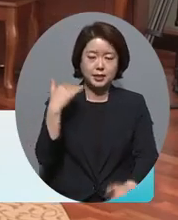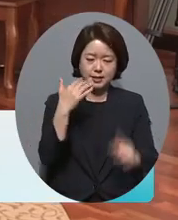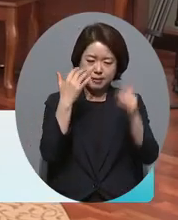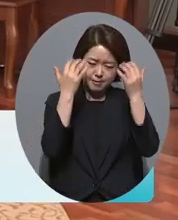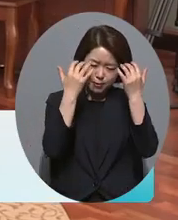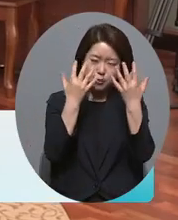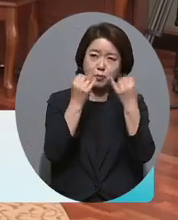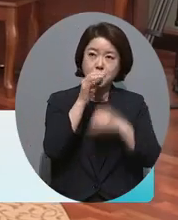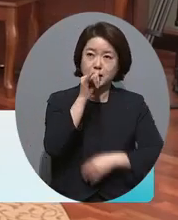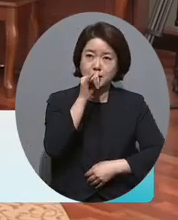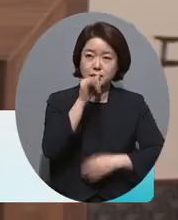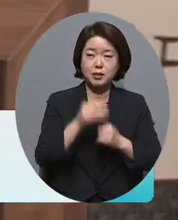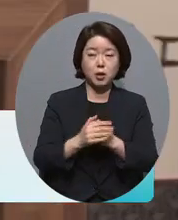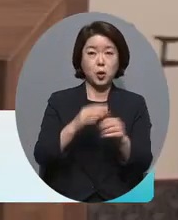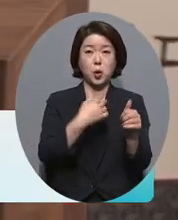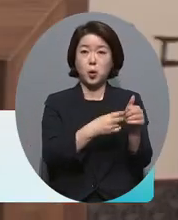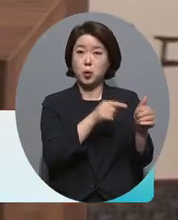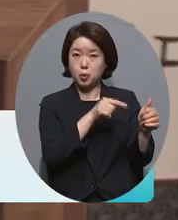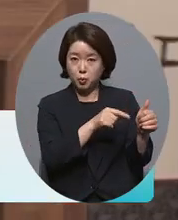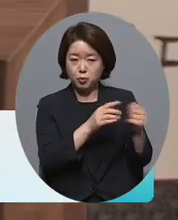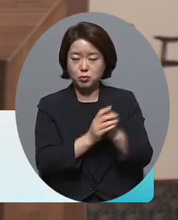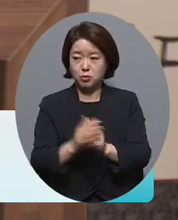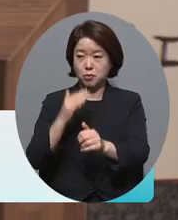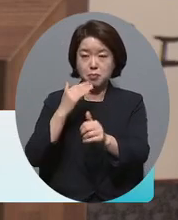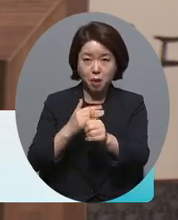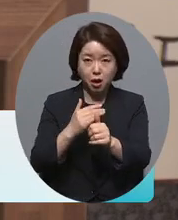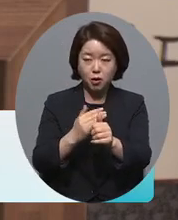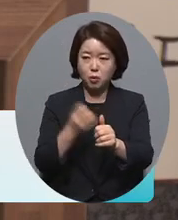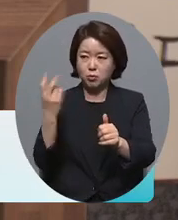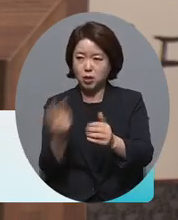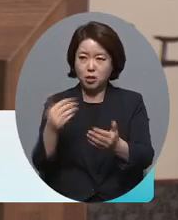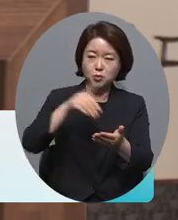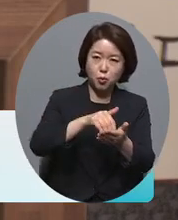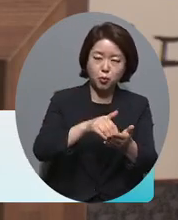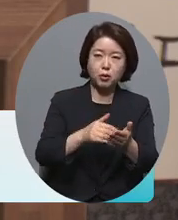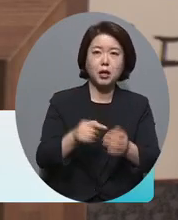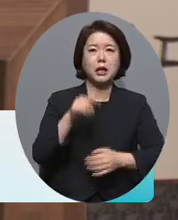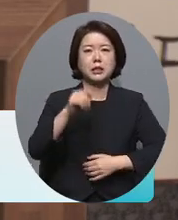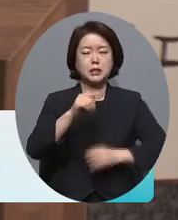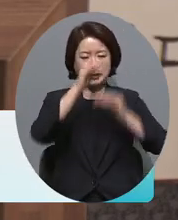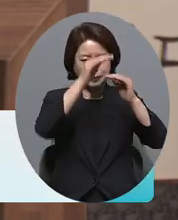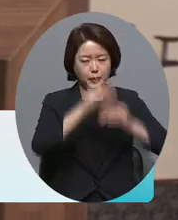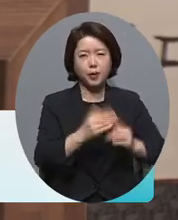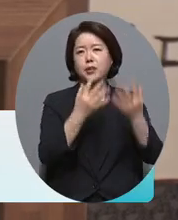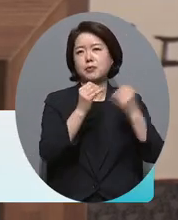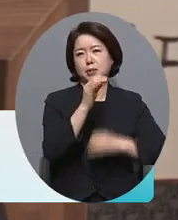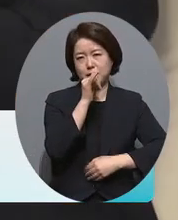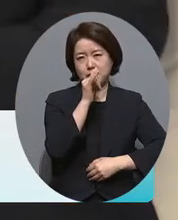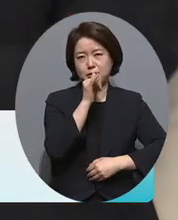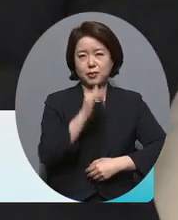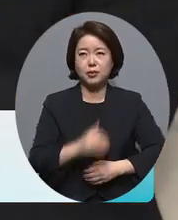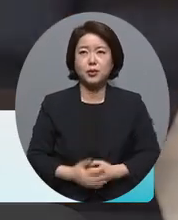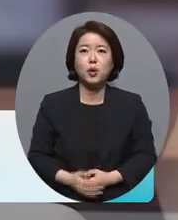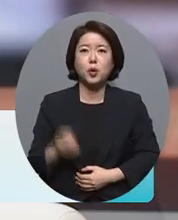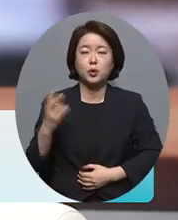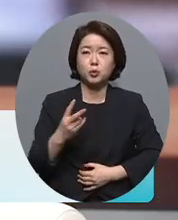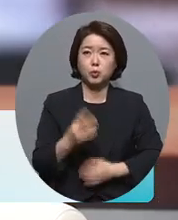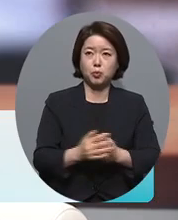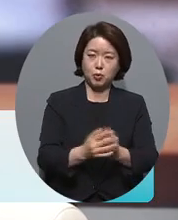겪었습니다 뭐 교수 직에서 또 해임이 되거나 다시 복귀하거나 이런 과정들을 거쳤고 또 어